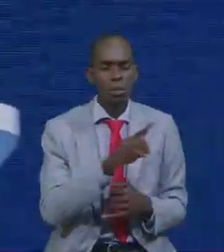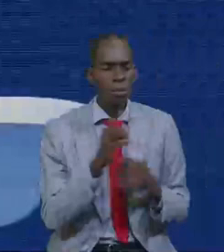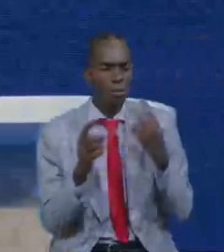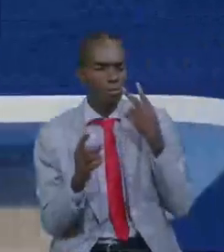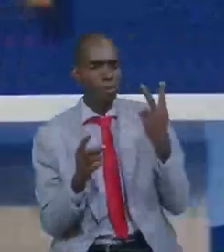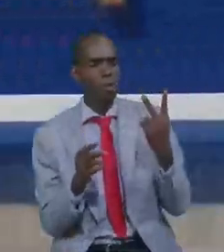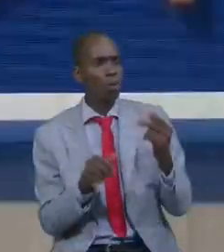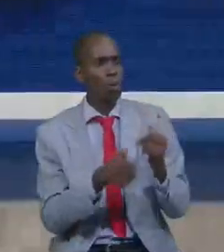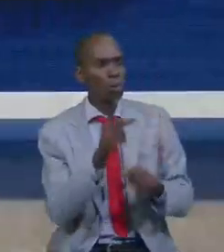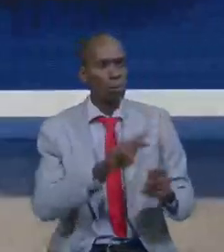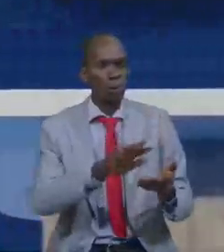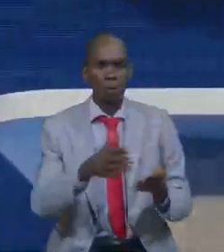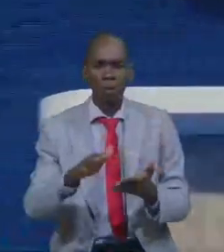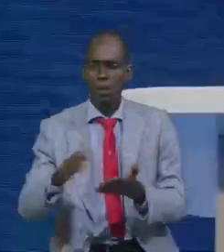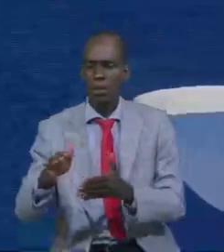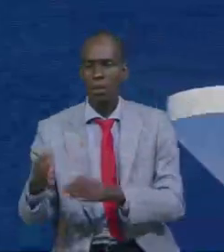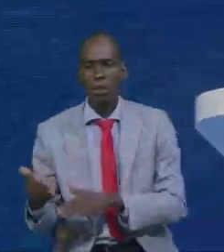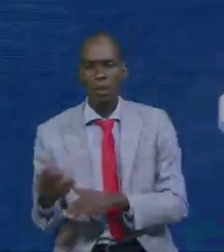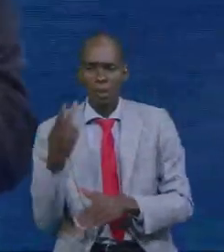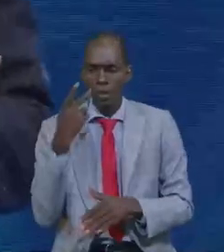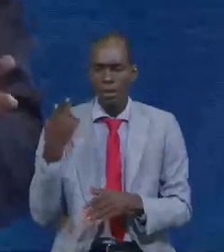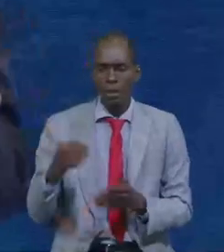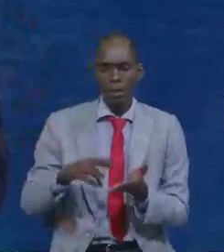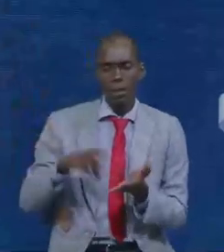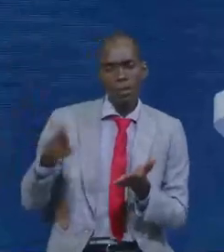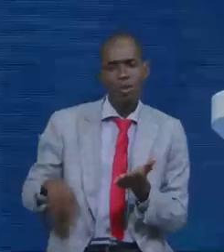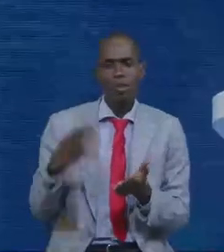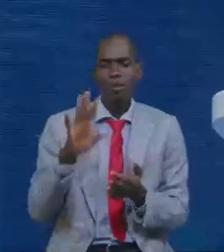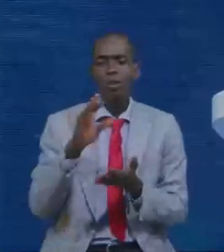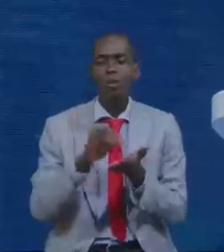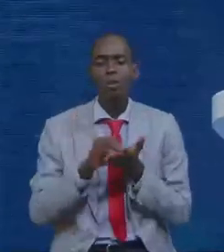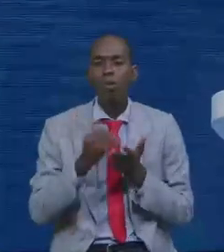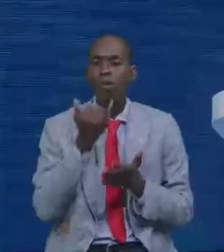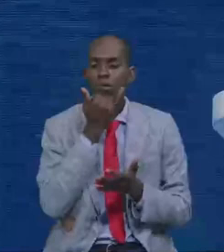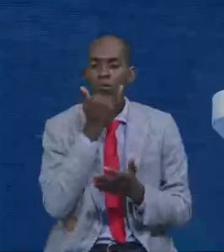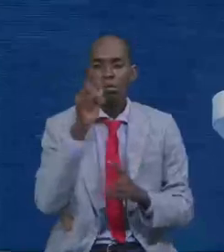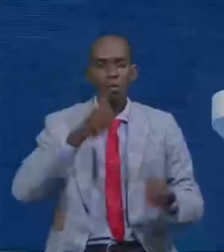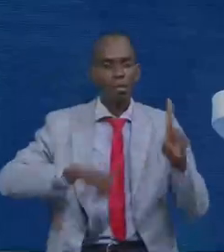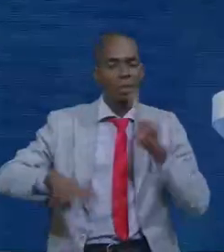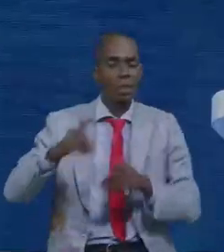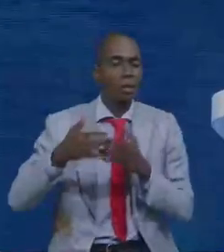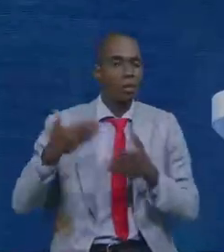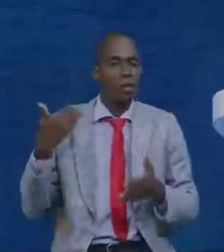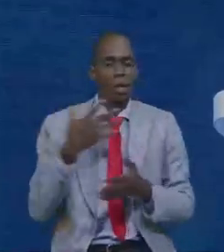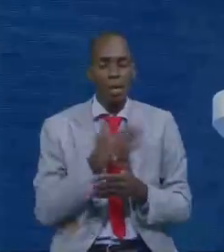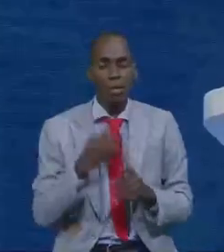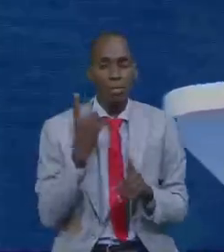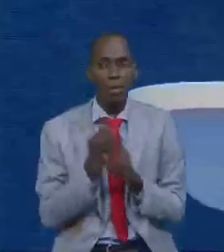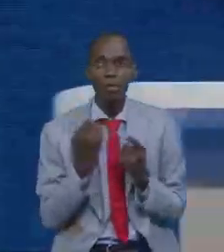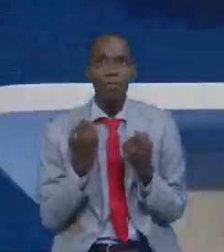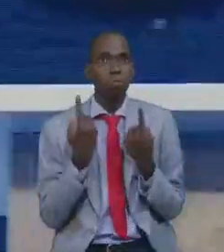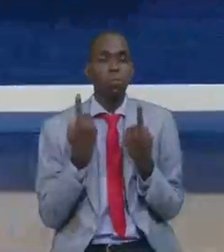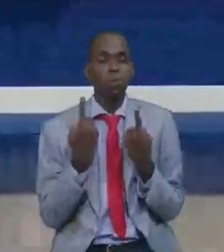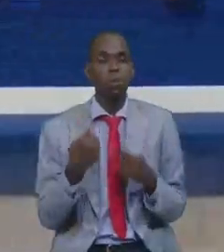mouraient. Ils ont vu les conséquences de ce qu'ils disaient. Et tout d'un coup, ils ont dit, nous devons faire